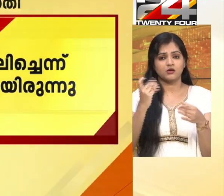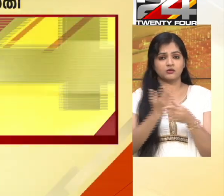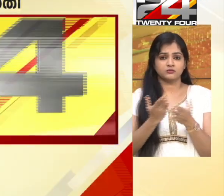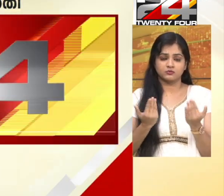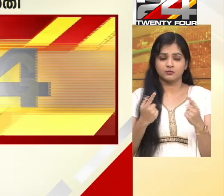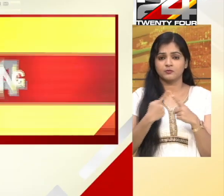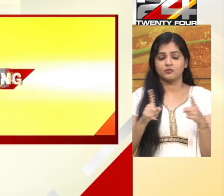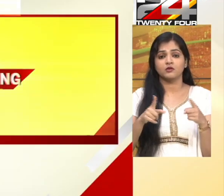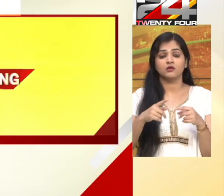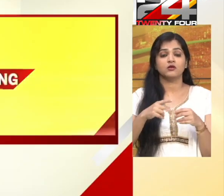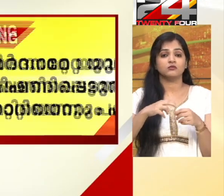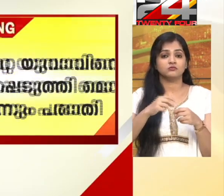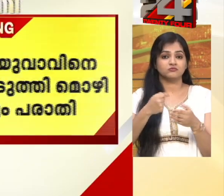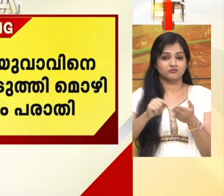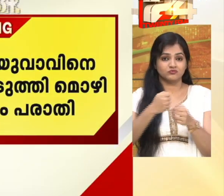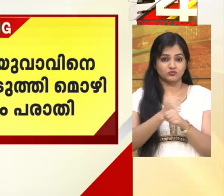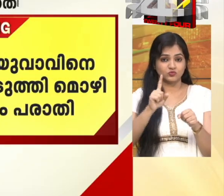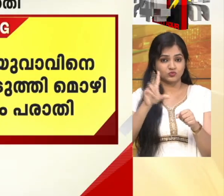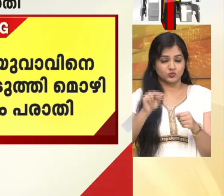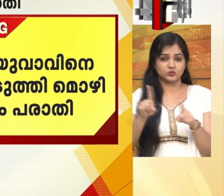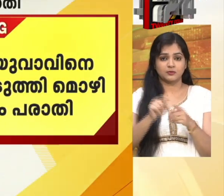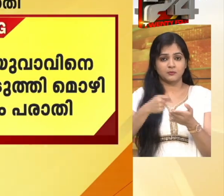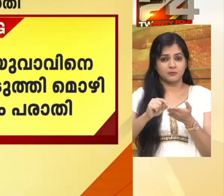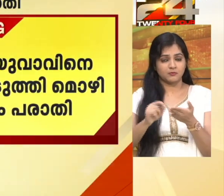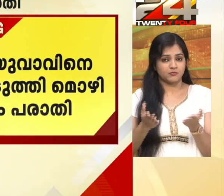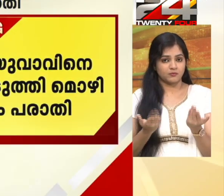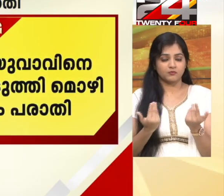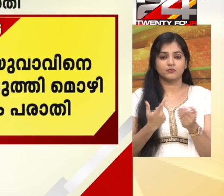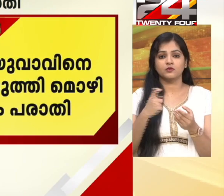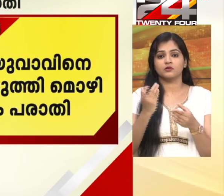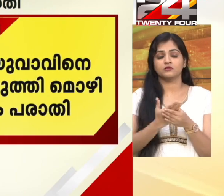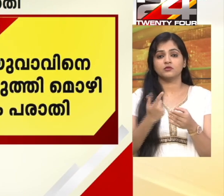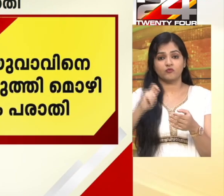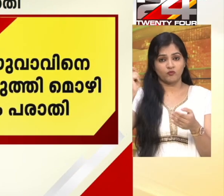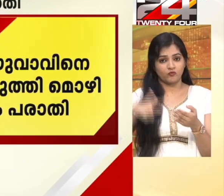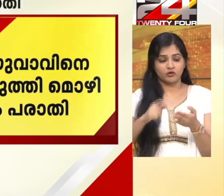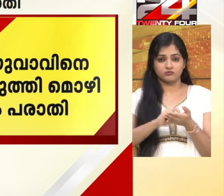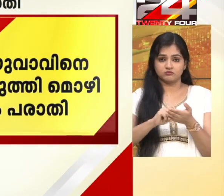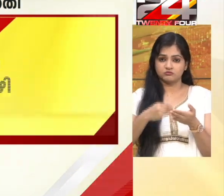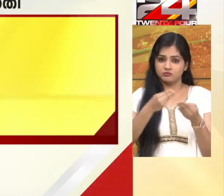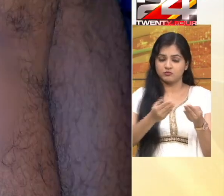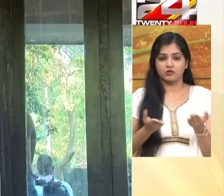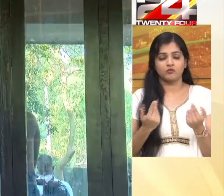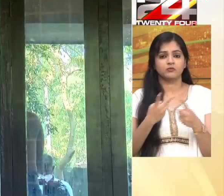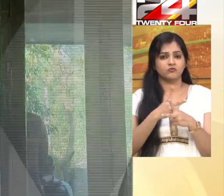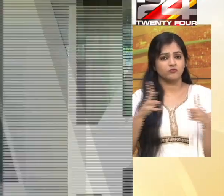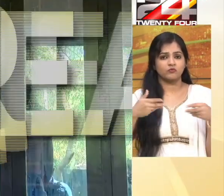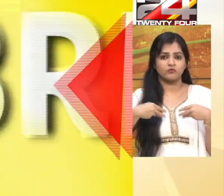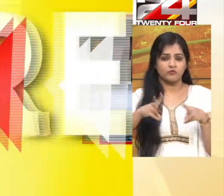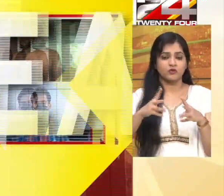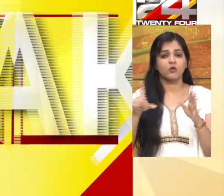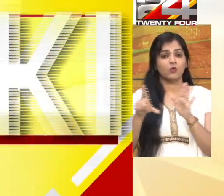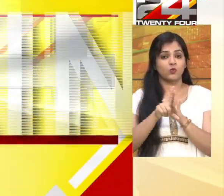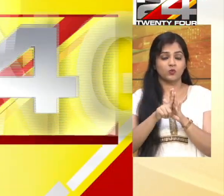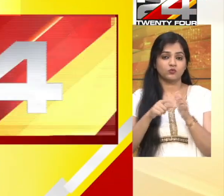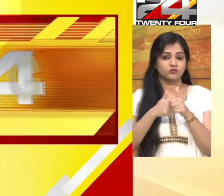കേസെടുക്കണമെങ്കിൽ അങ്ങനെ വേണമെങ്കിൽ ചെയ്യാം പിഴ എടുക്കാം പിഴ ഒടുക്കാനുള്ള നിർദ്ദേശം കൊടുക്കുക അതിന് ഫൈനടിച്ച് നൽകാം അങ്ങനെ പല രീതിയിലുള്ള